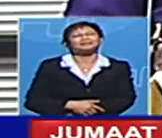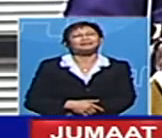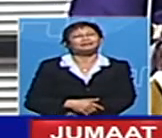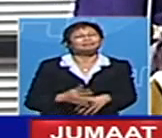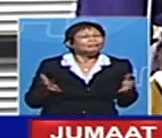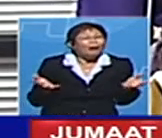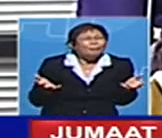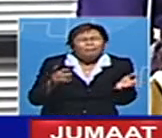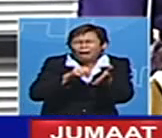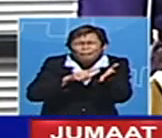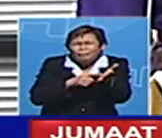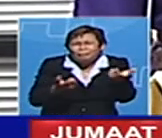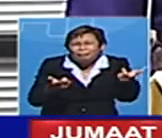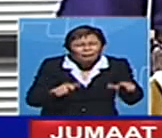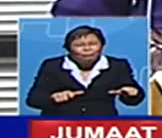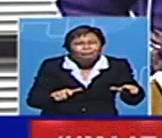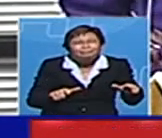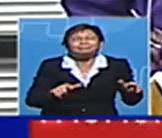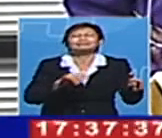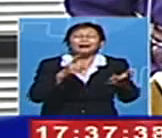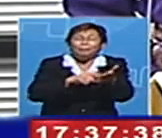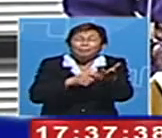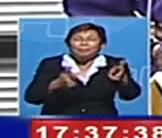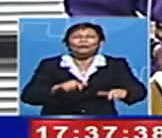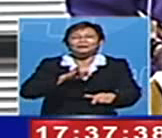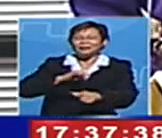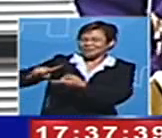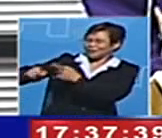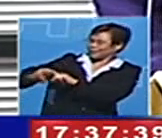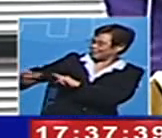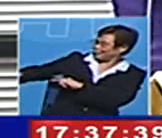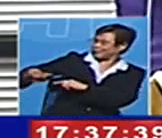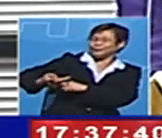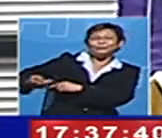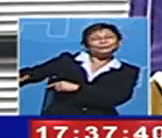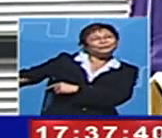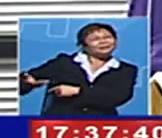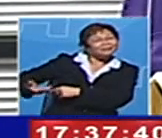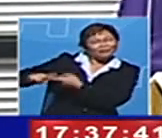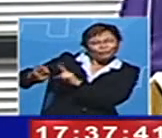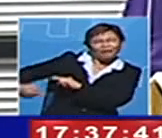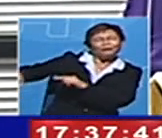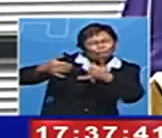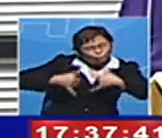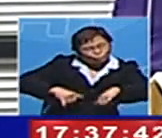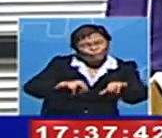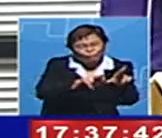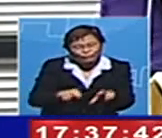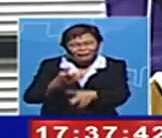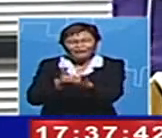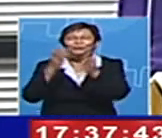apa keadaan saya dan rakan-rakan akan meneruskan perancangan ekonomi negara dengan